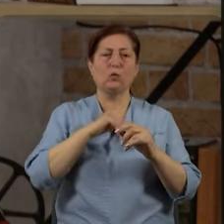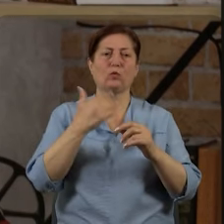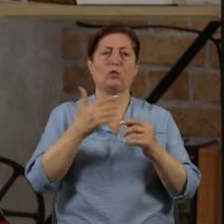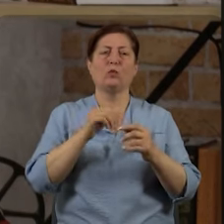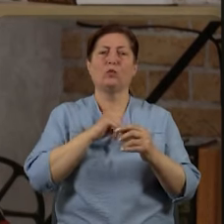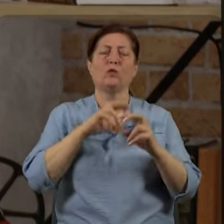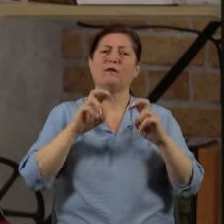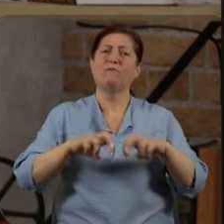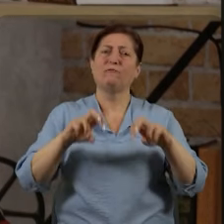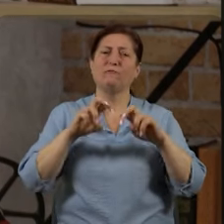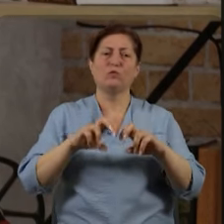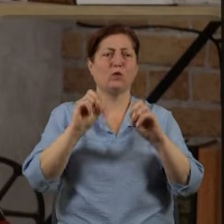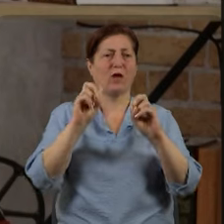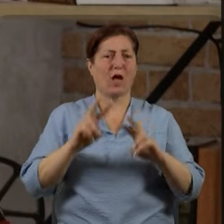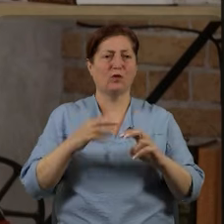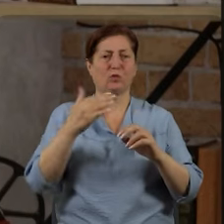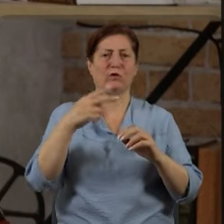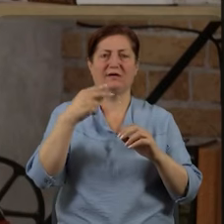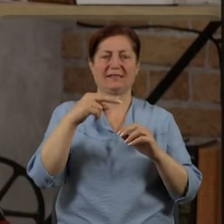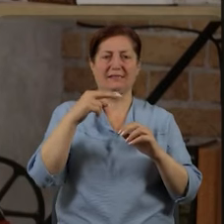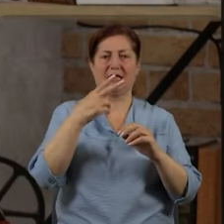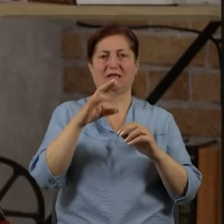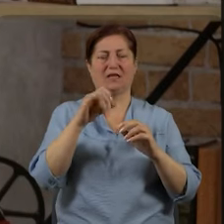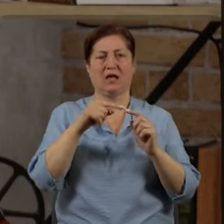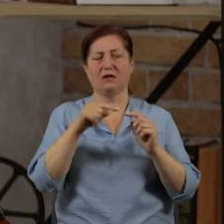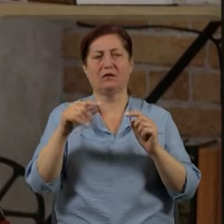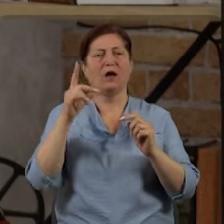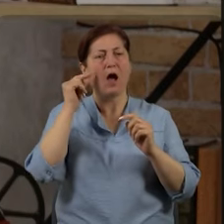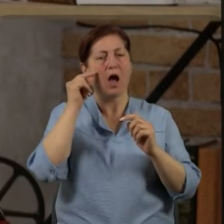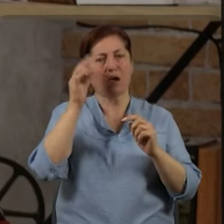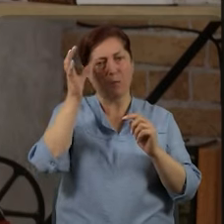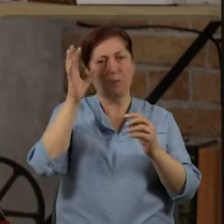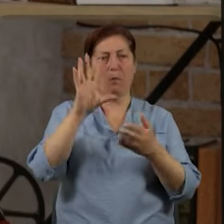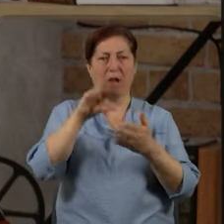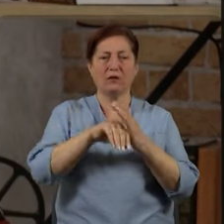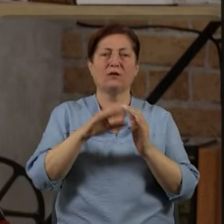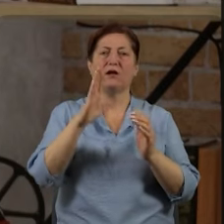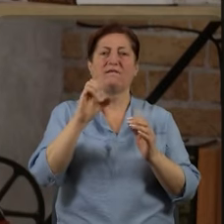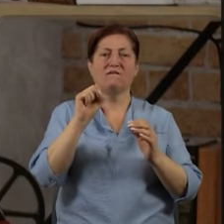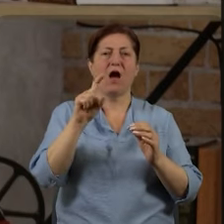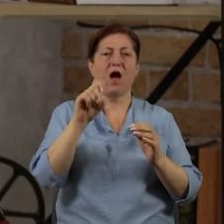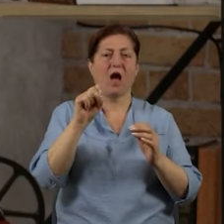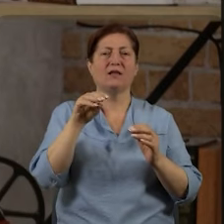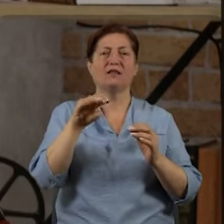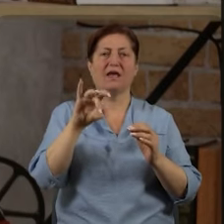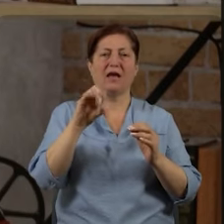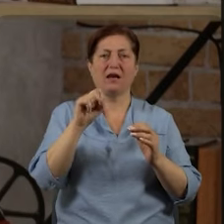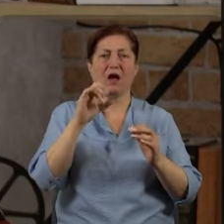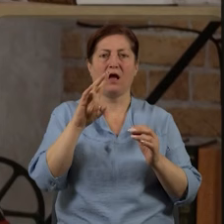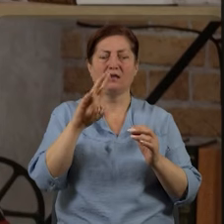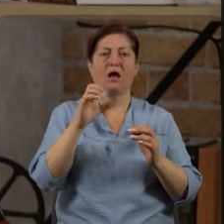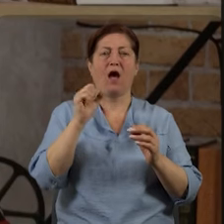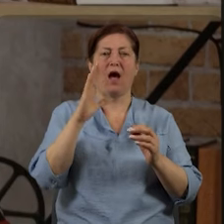վելուծելի հատույթ կարելի ասել ձևավորվեց 20-րդ դարասկզբի հայ բանաստեղծության մեջ, հատկապես Վահան Տերյանի, Ավետիք Իսահակյանի, հետագայում